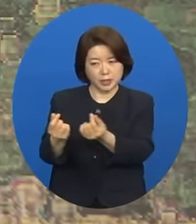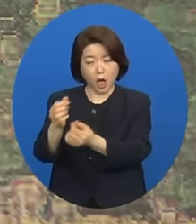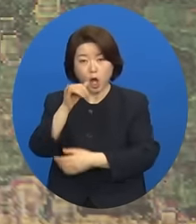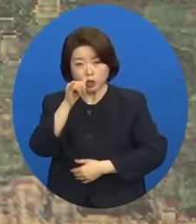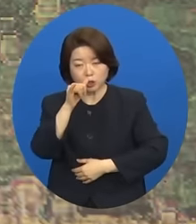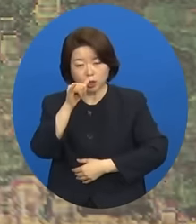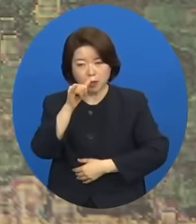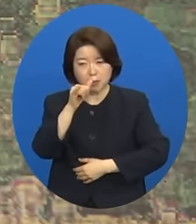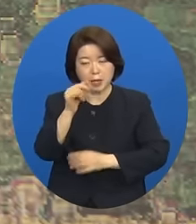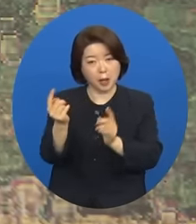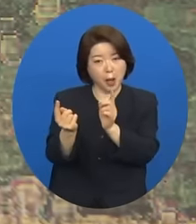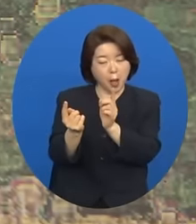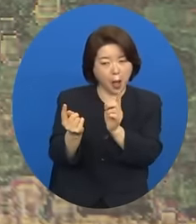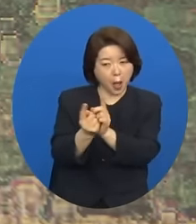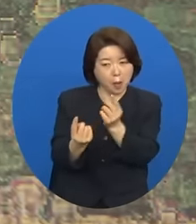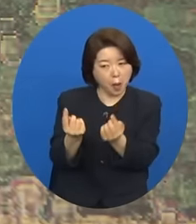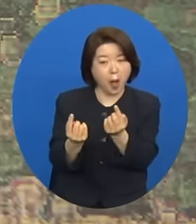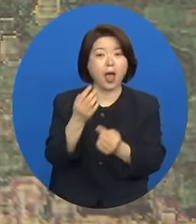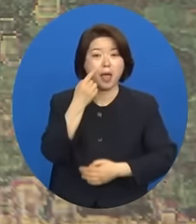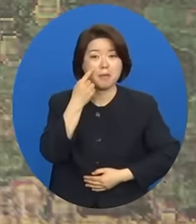한번 찾아보시면 좋겠습니다.